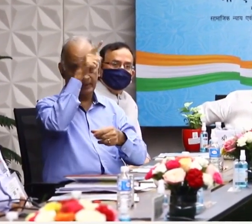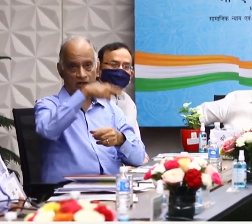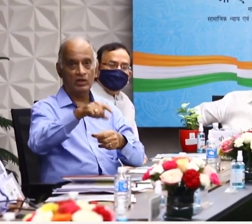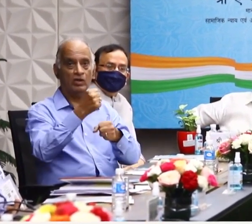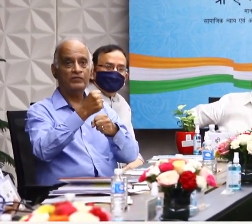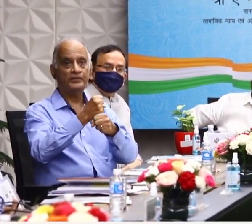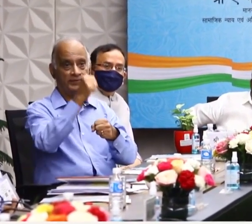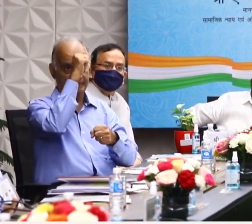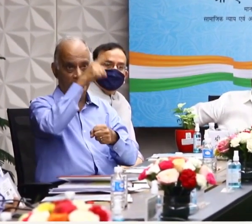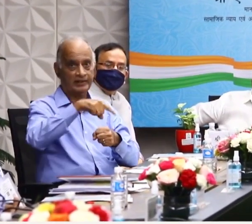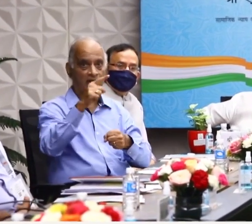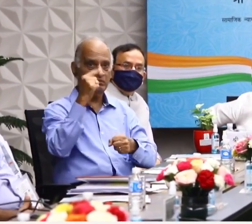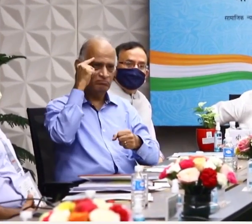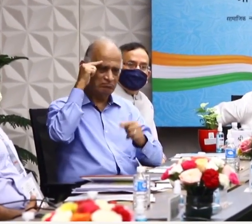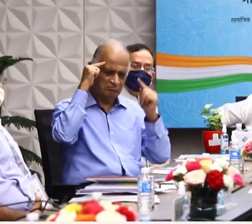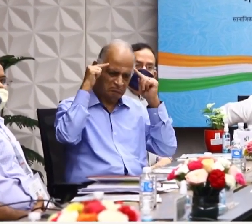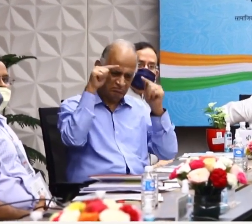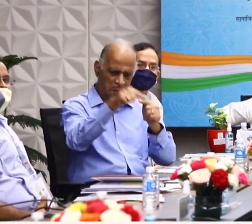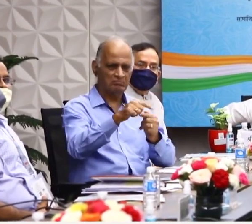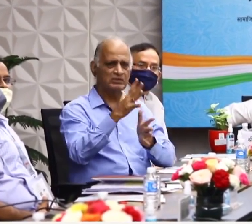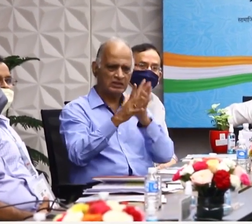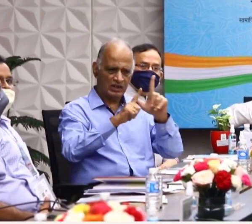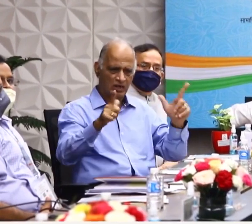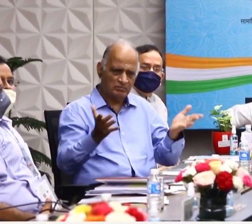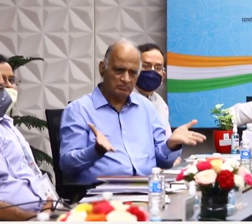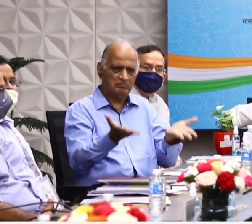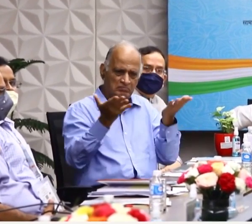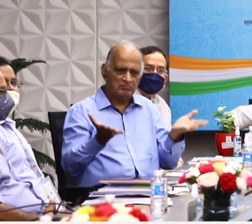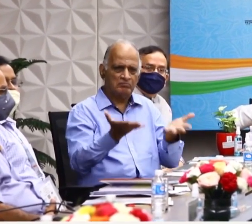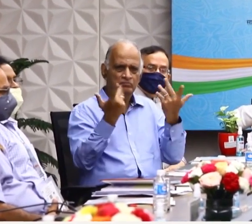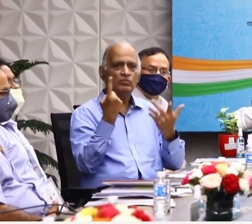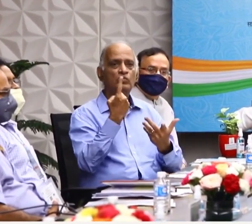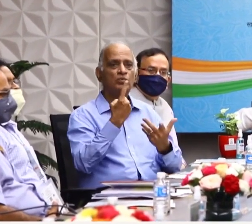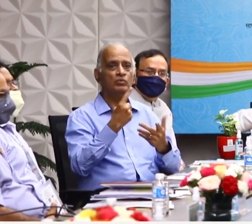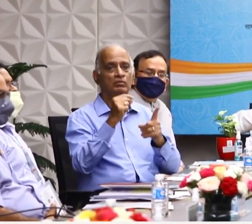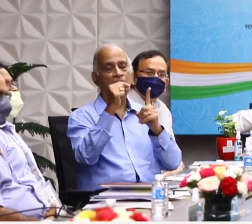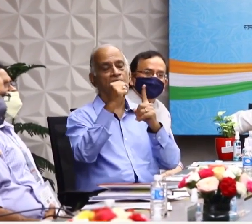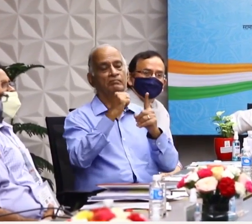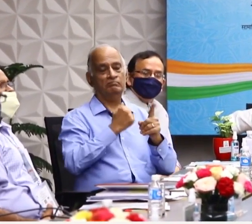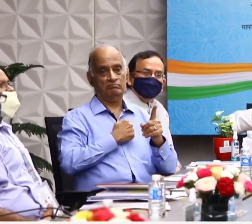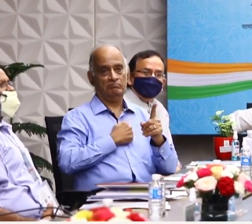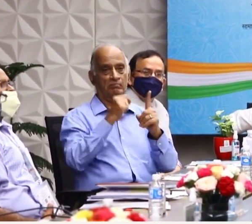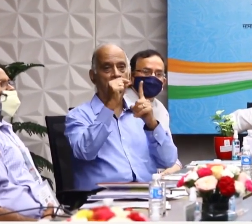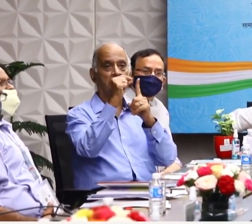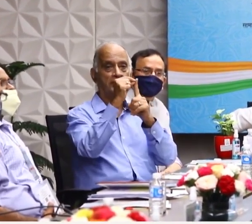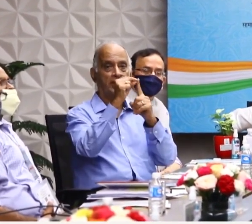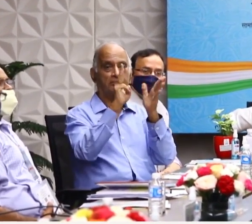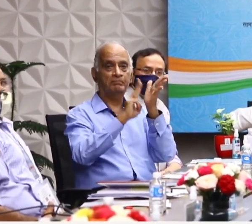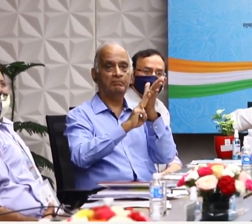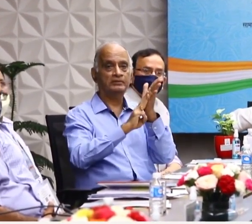आज AIFT के लिए बहुत खुशी की बात है कि भारत सरकार भी सांकेतिक भाषा को और बढ़ावा दे रही